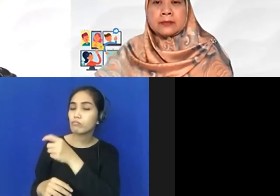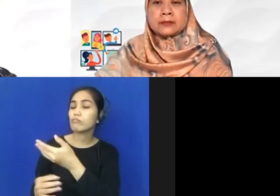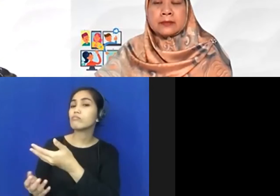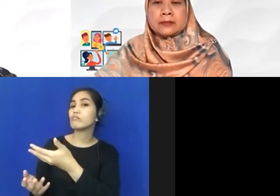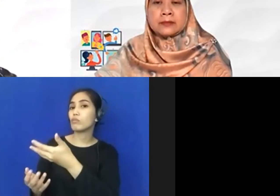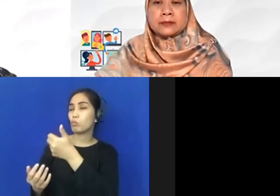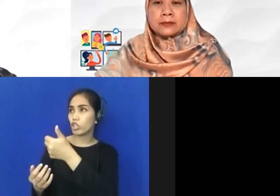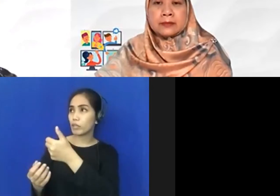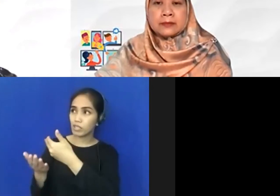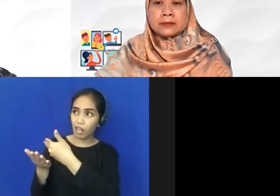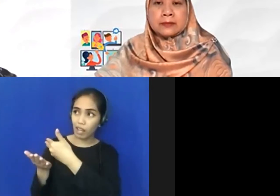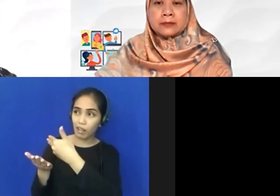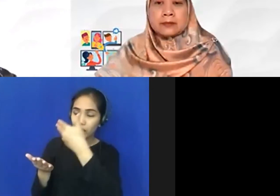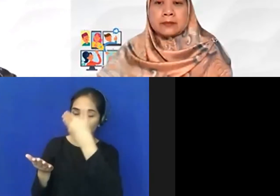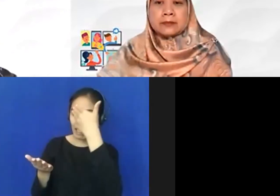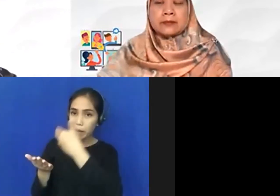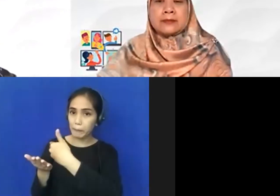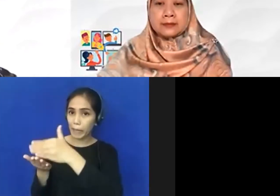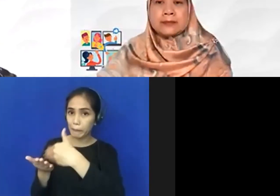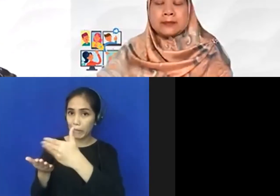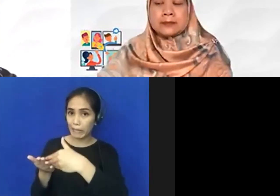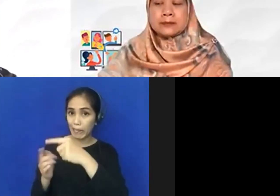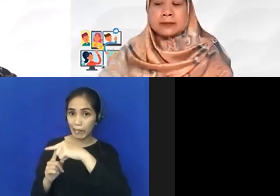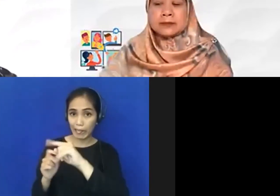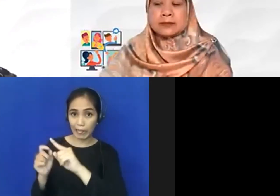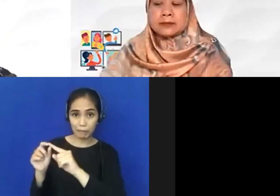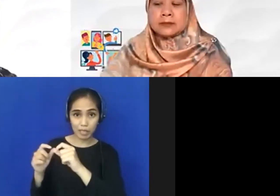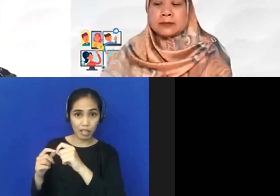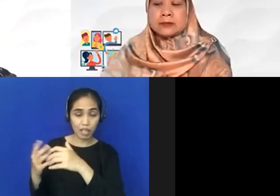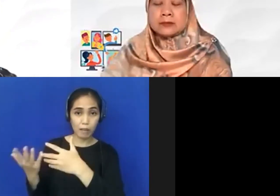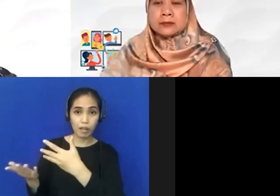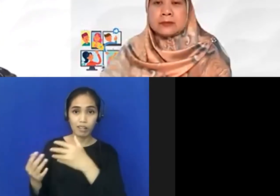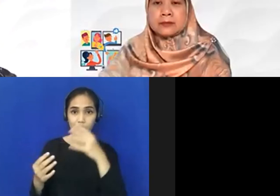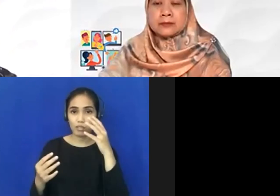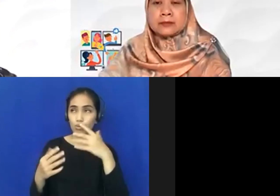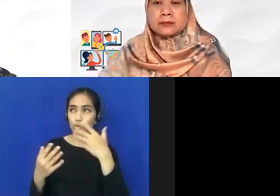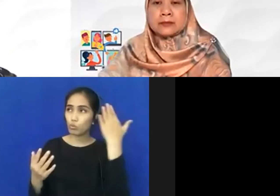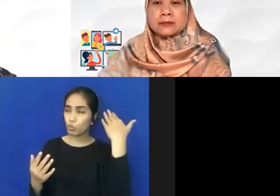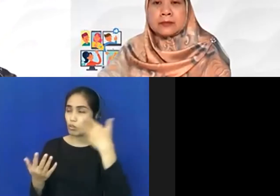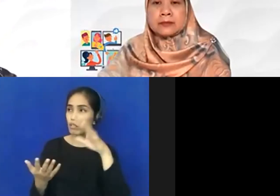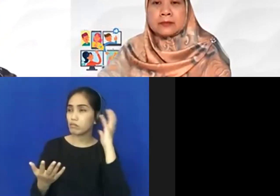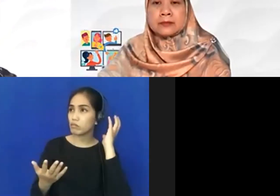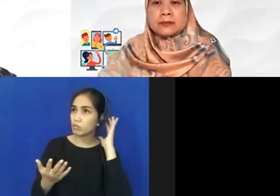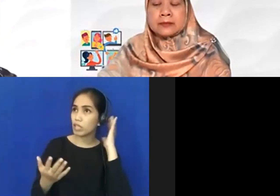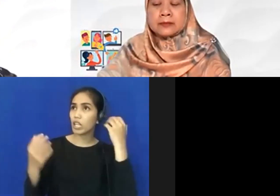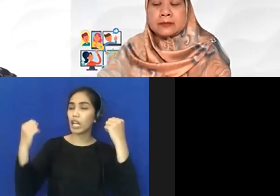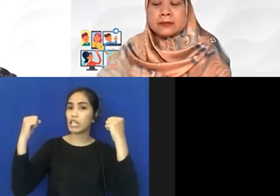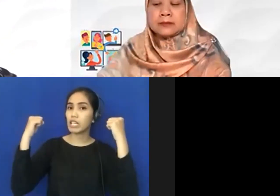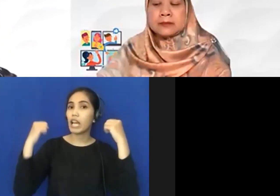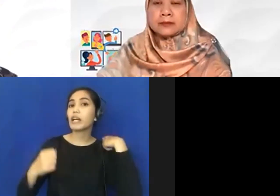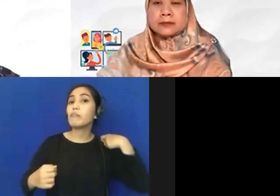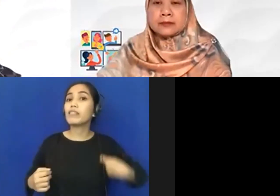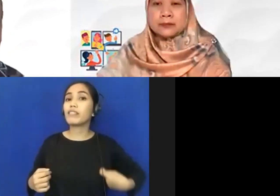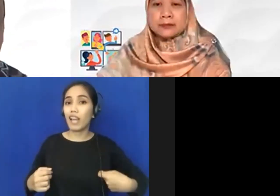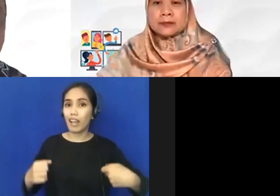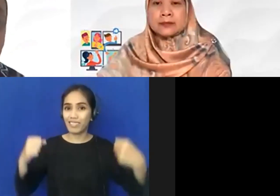saja mungkin yang sudah dilakukan dari Kementerian Kesehatan terkait penanganan kesehatan mental, atau mungkin ada rencana lagi dari